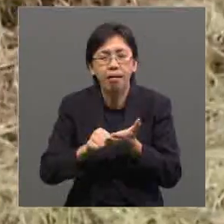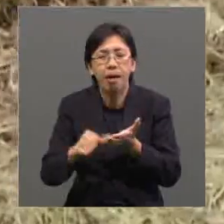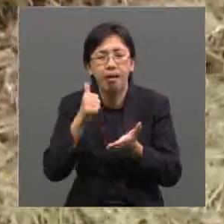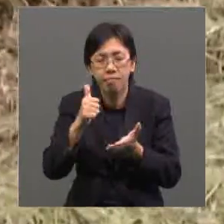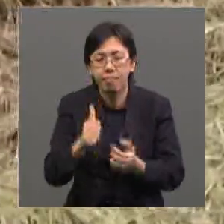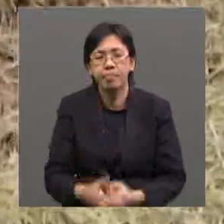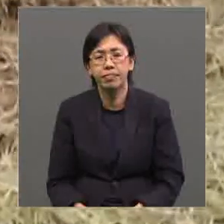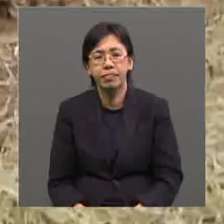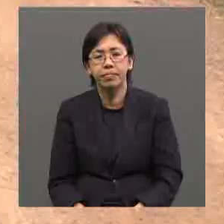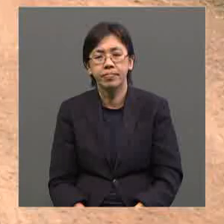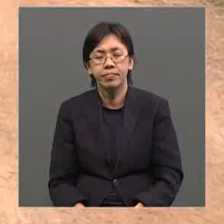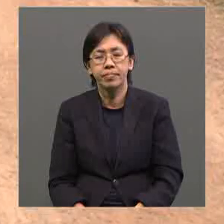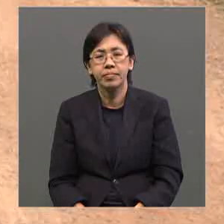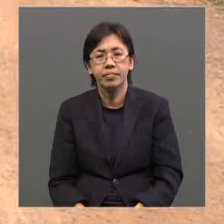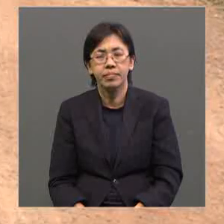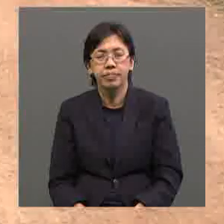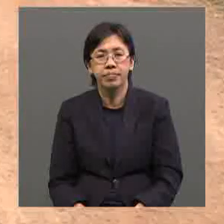อาจเกิดขึ้นค่ะ